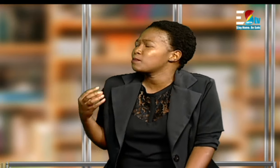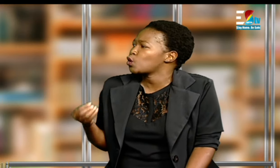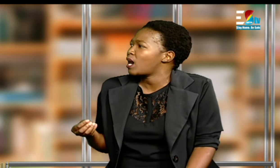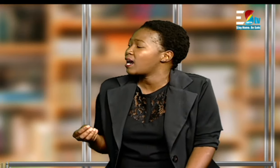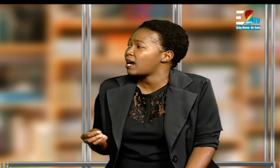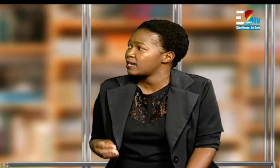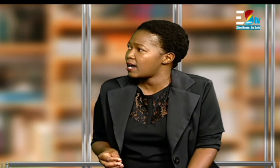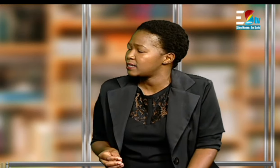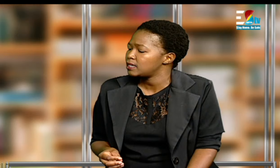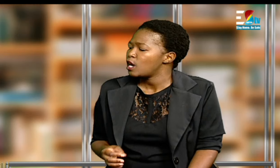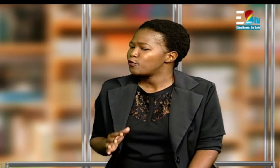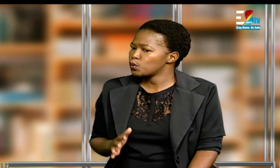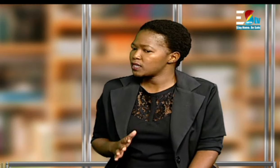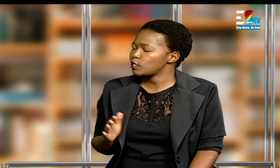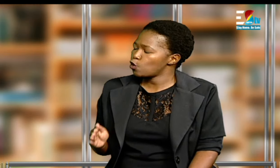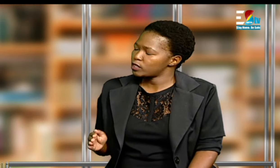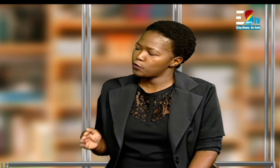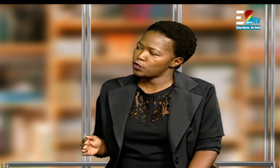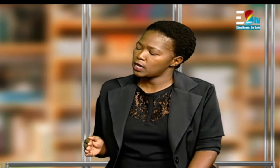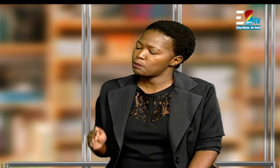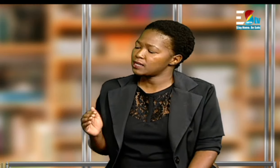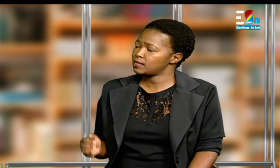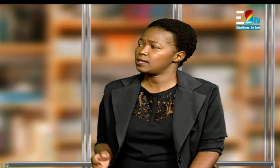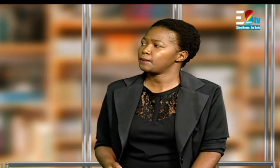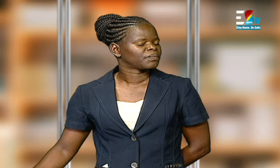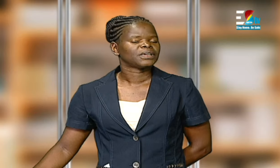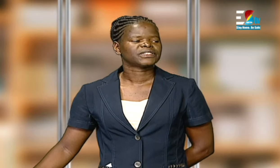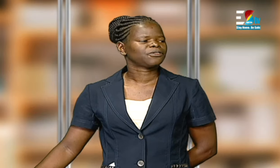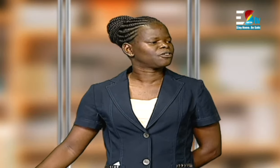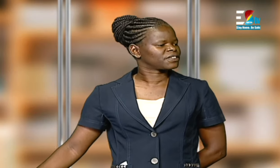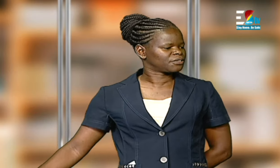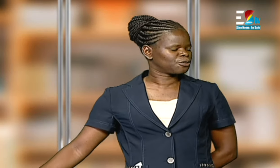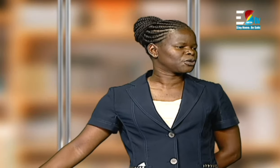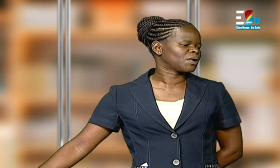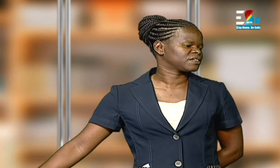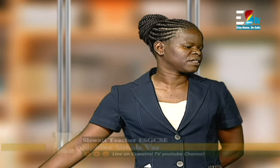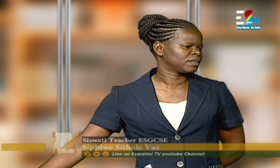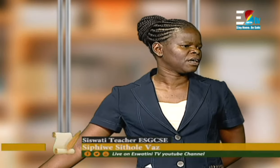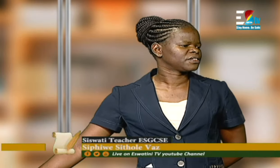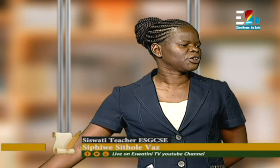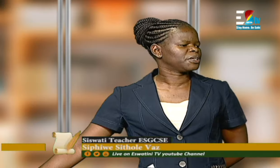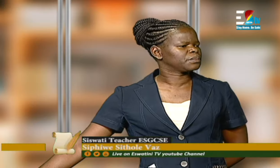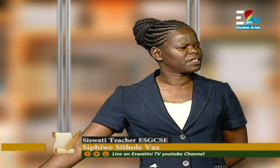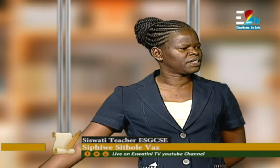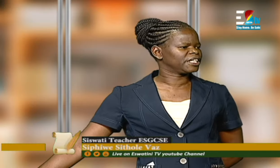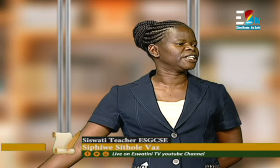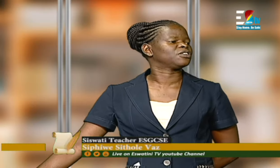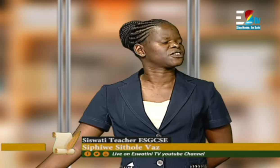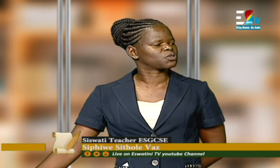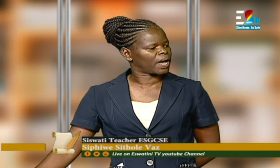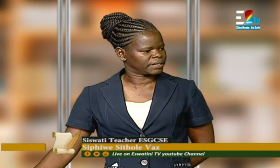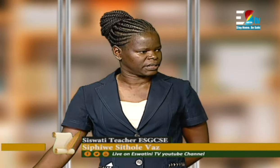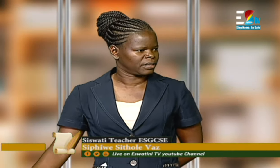ungabe simcoka kangakanani futhi sihloko sesifundvo sanamhla sithini? Sifundvo sethu nokwazi sitobe siphathene